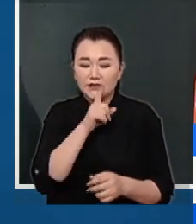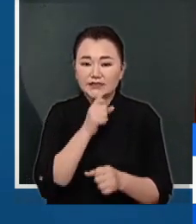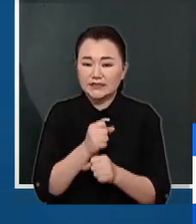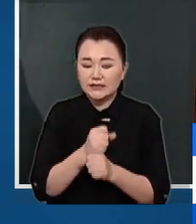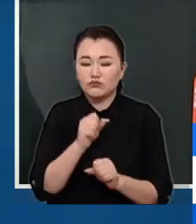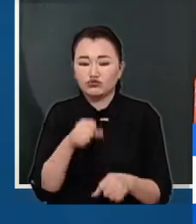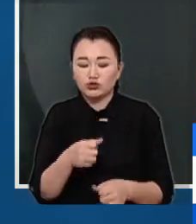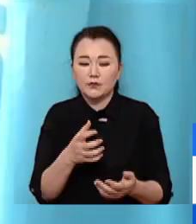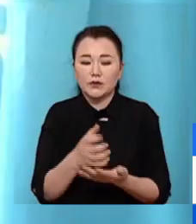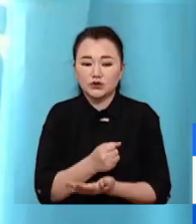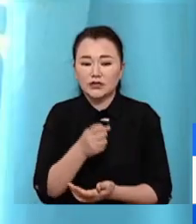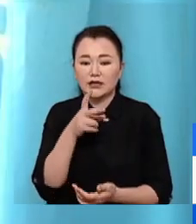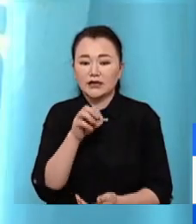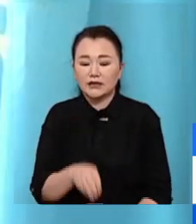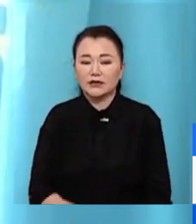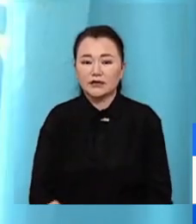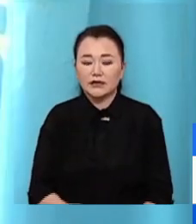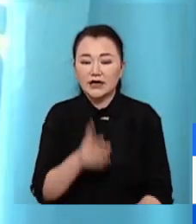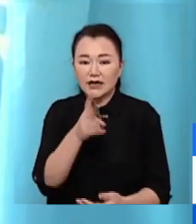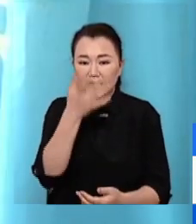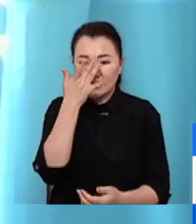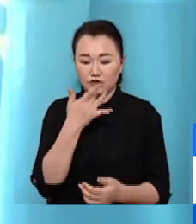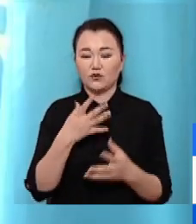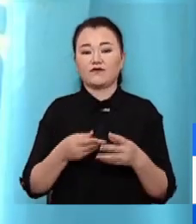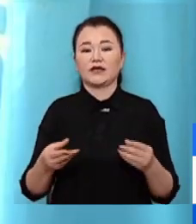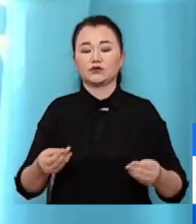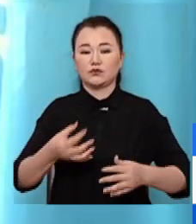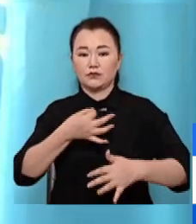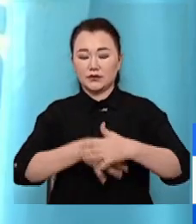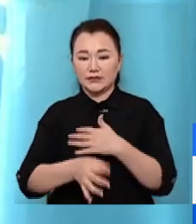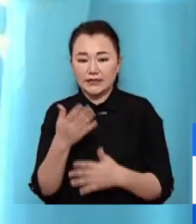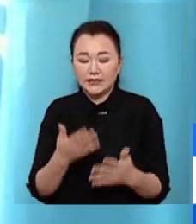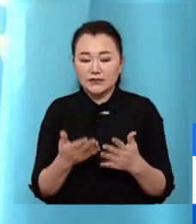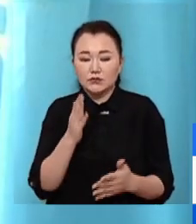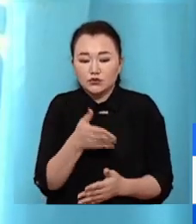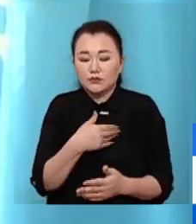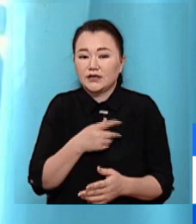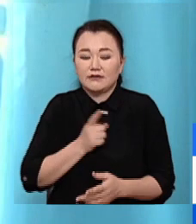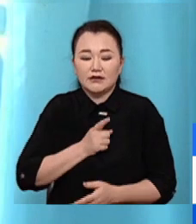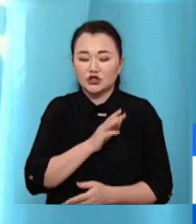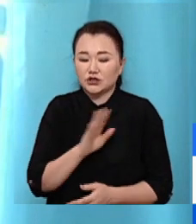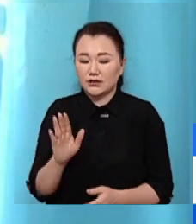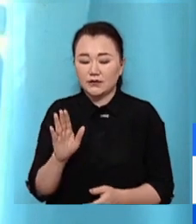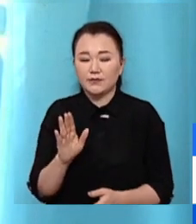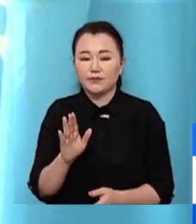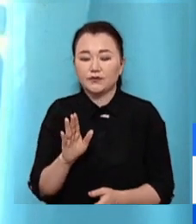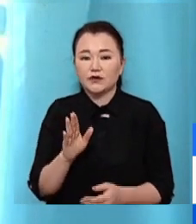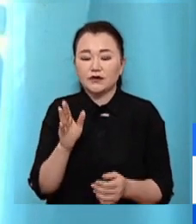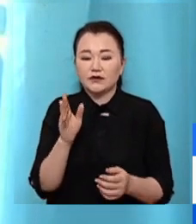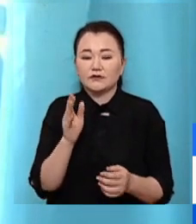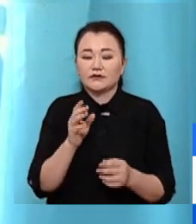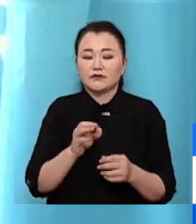получится выйти к лету. На весну, если брать прогноз, то мы не ожидаем